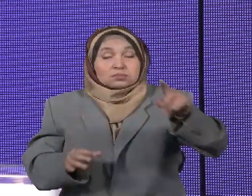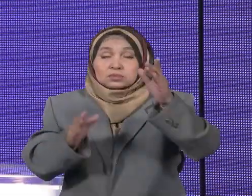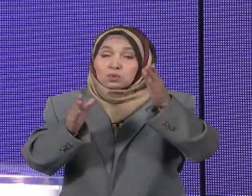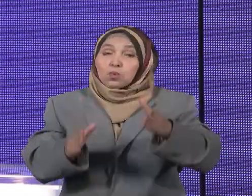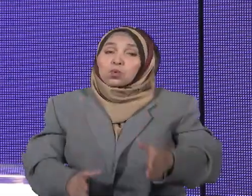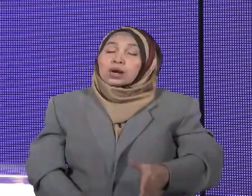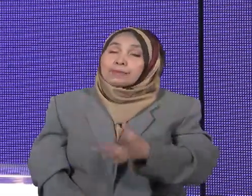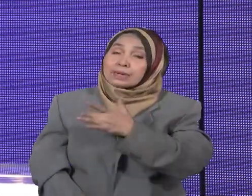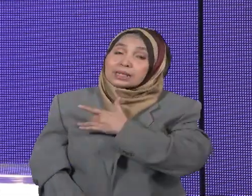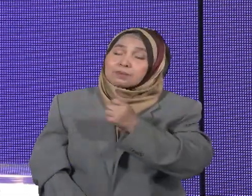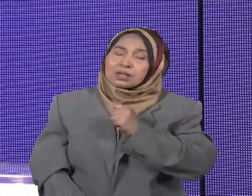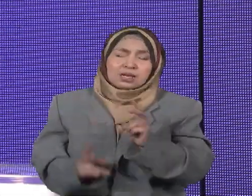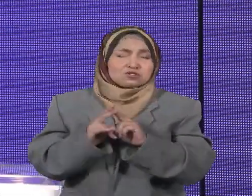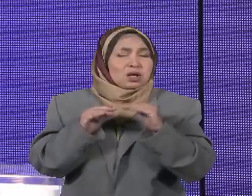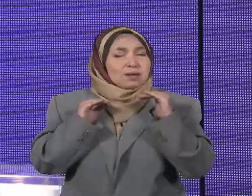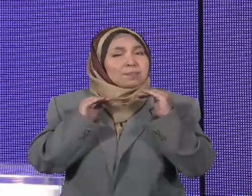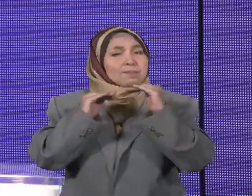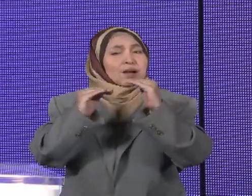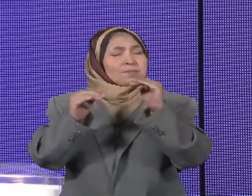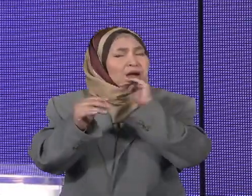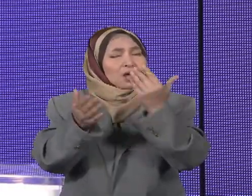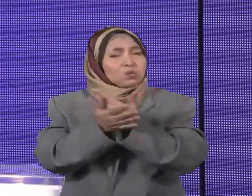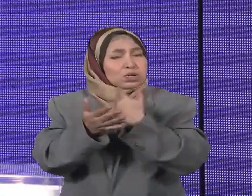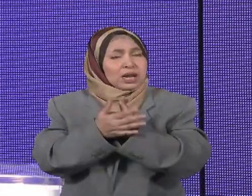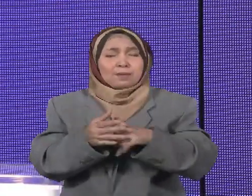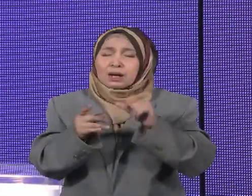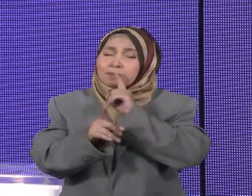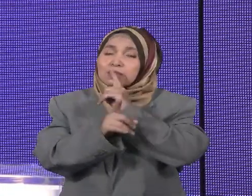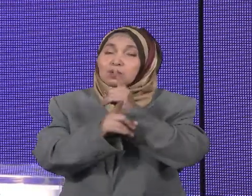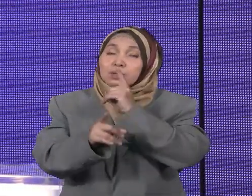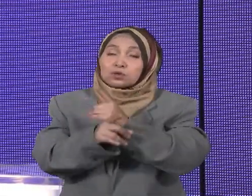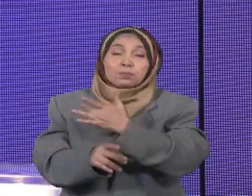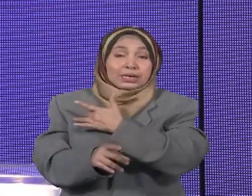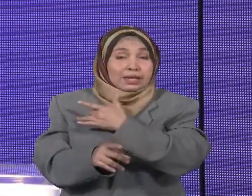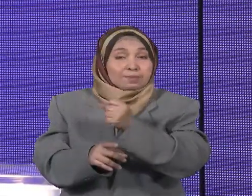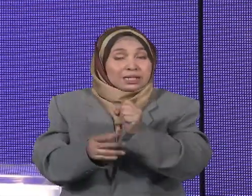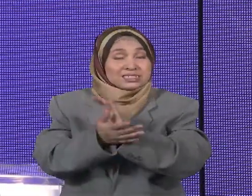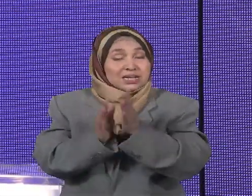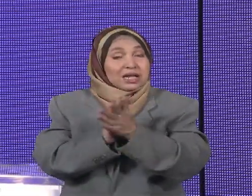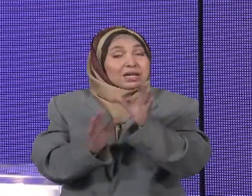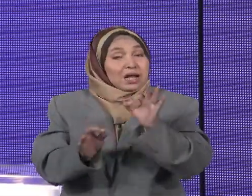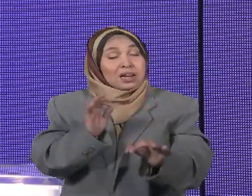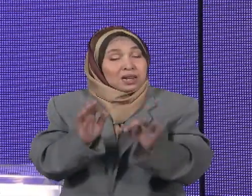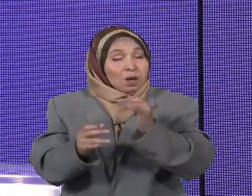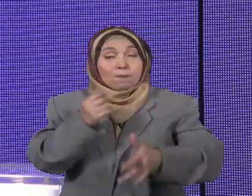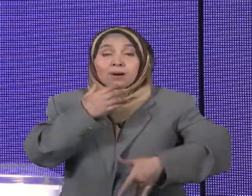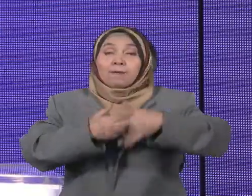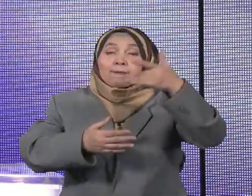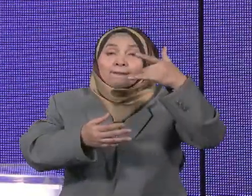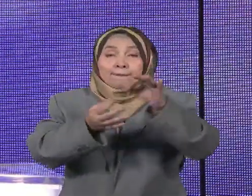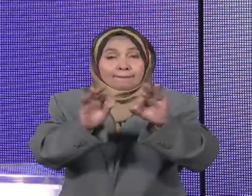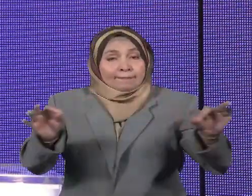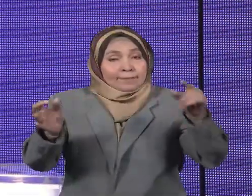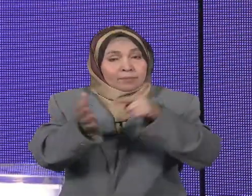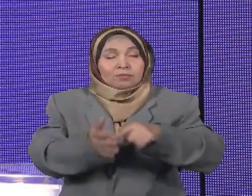adalah orang beriman yang amat stabil. Ya, bukan baru nak beriman, orang yang benar-benar beriman. Jadi kalau awal ayat ini